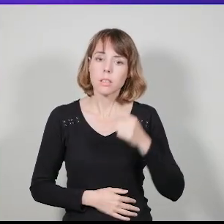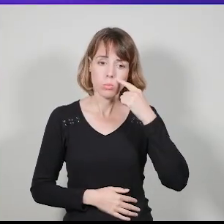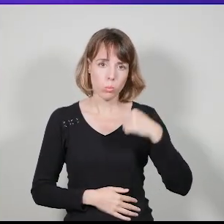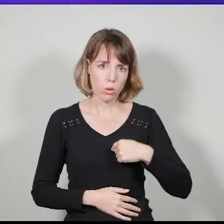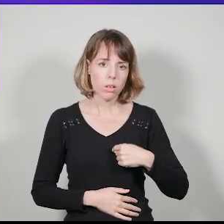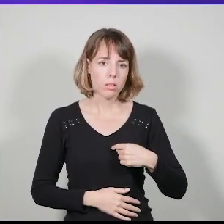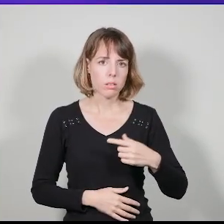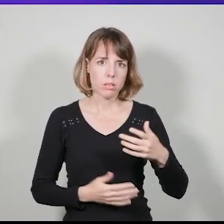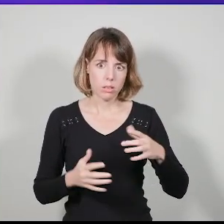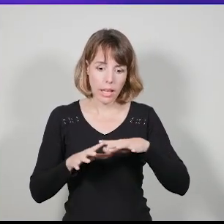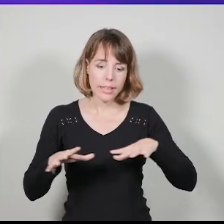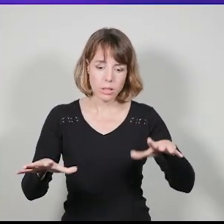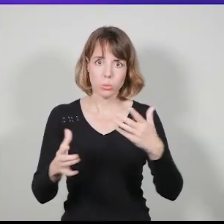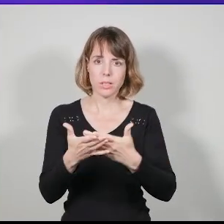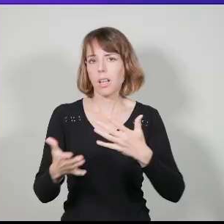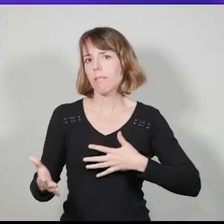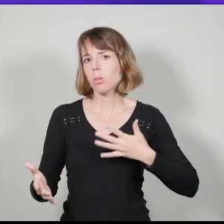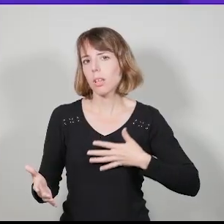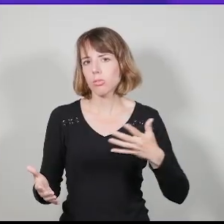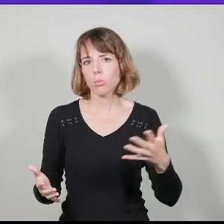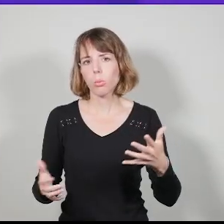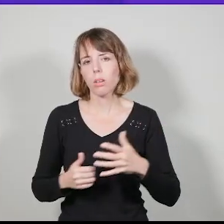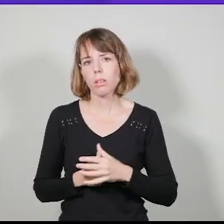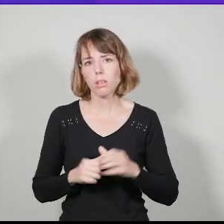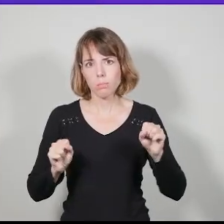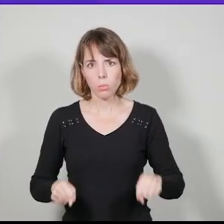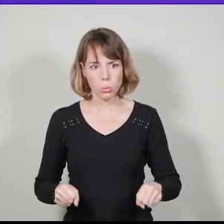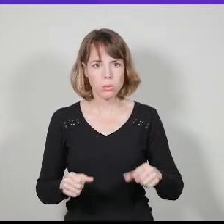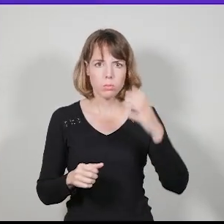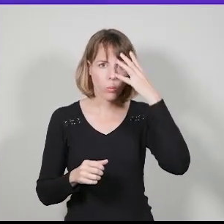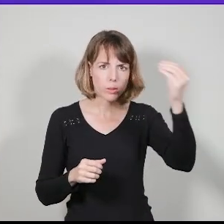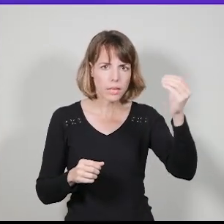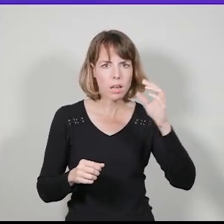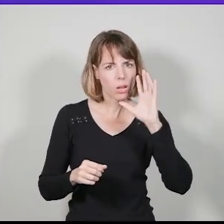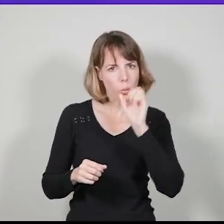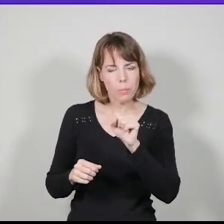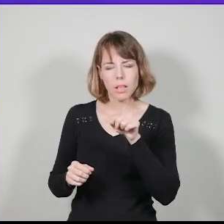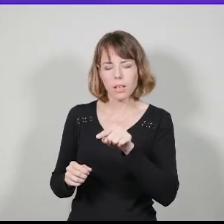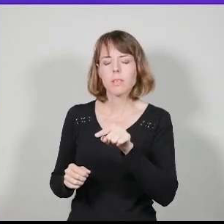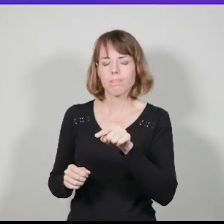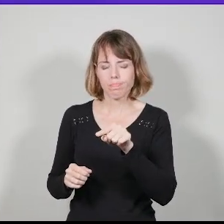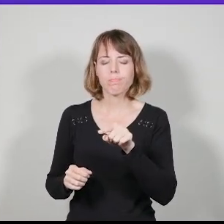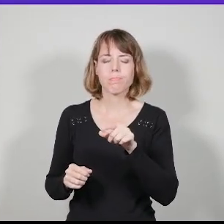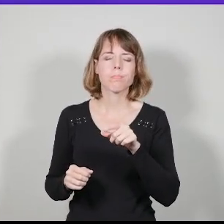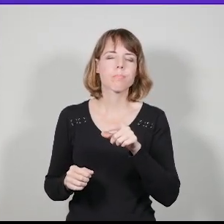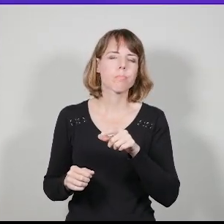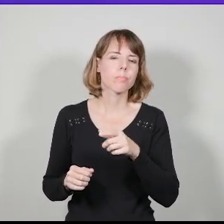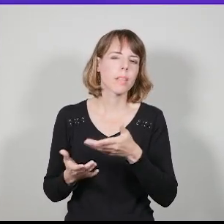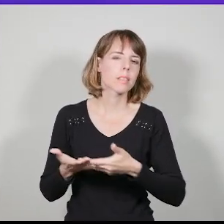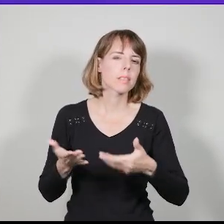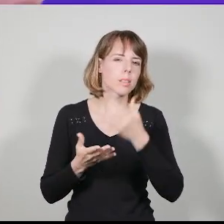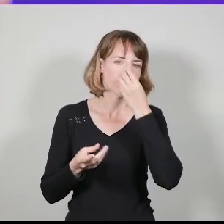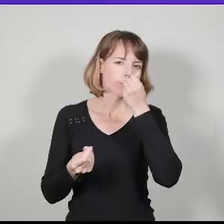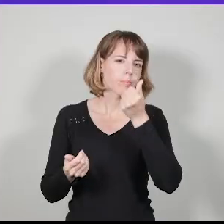à ce type de réseau, c'est aussi que ça permet de repérer les professionnels quand ils reçoivent les parents. Eh bien, ils repèrent les situations à risque, enfin